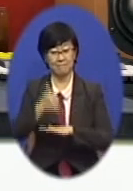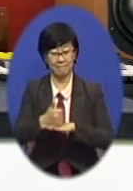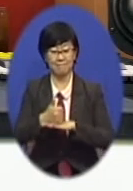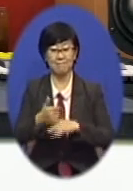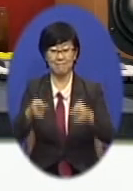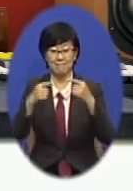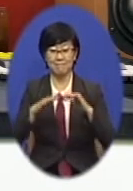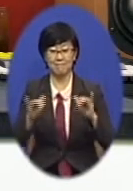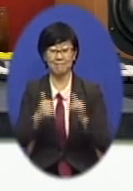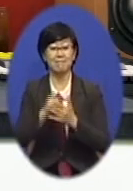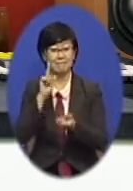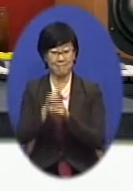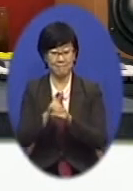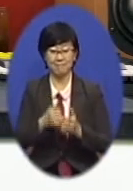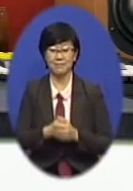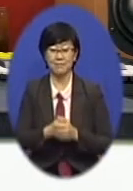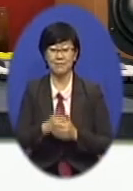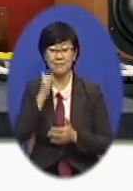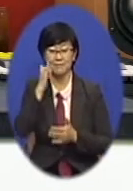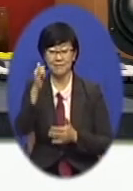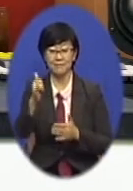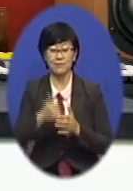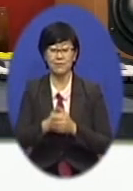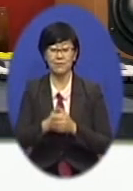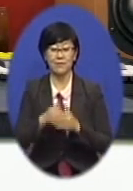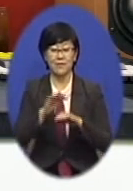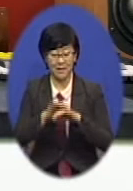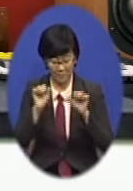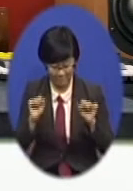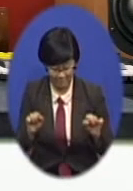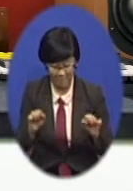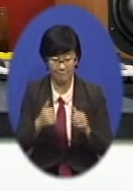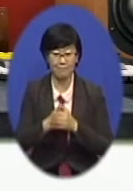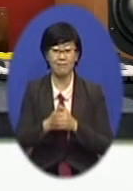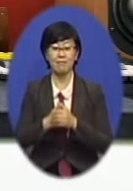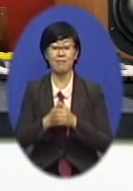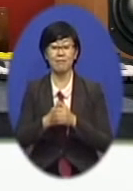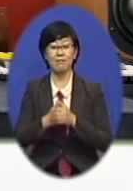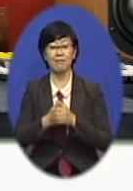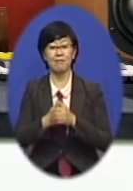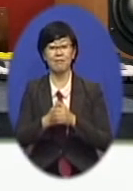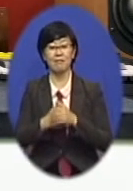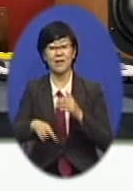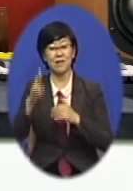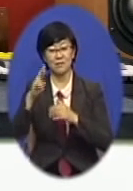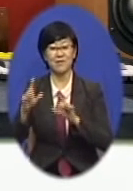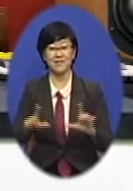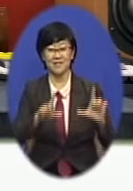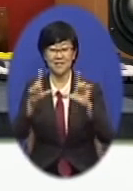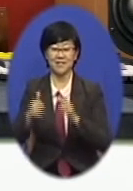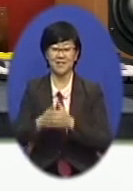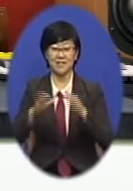분입니다. 자, 만나보도록 하겠습니다. 여보세요? 안녕하세요. 네. 금산에 사는 김정순이라고 합니다. 아, 예.